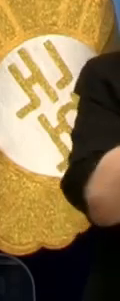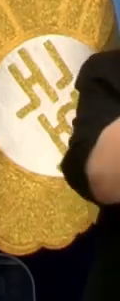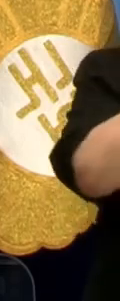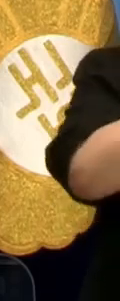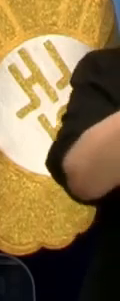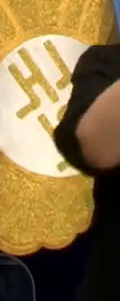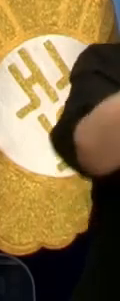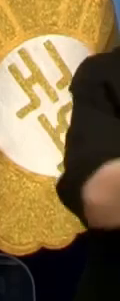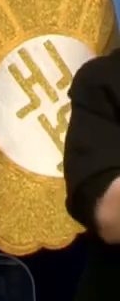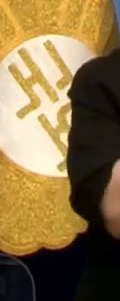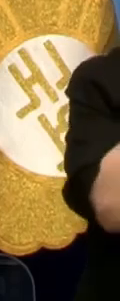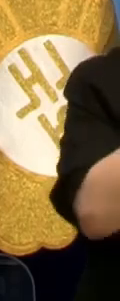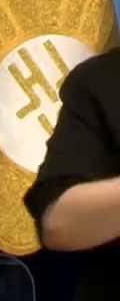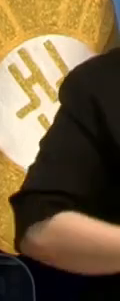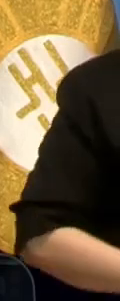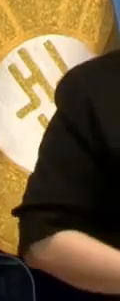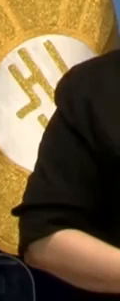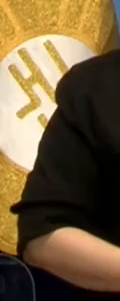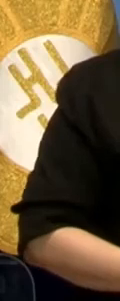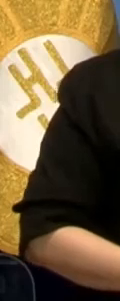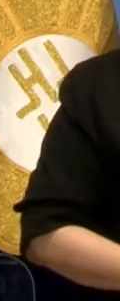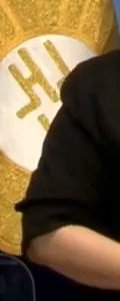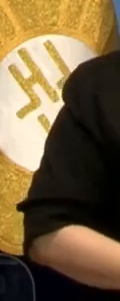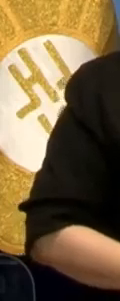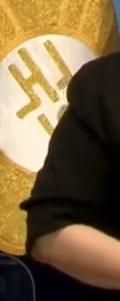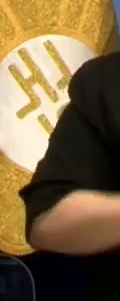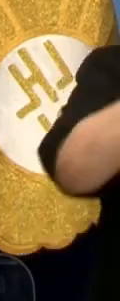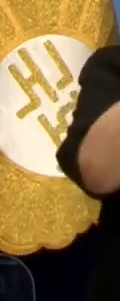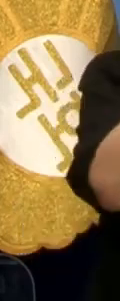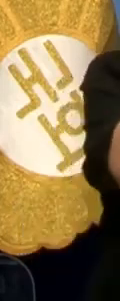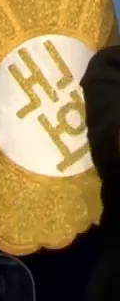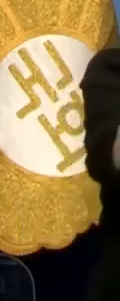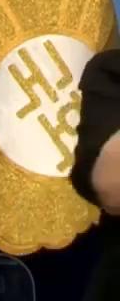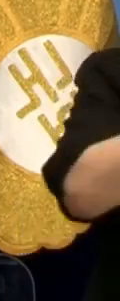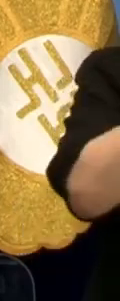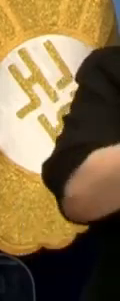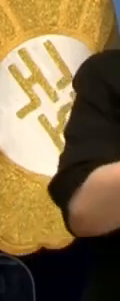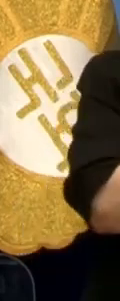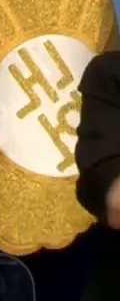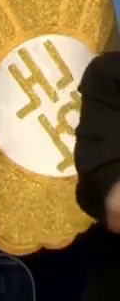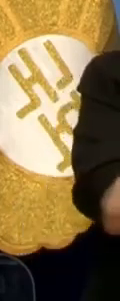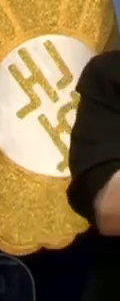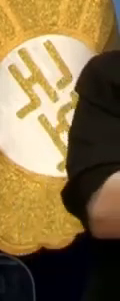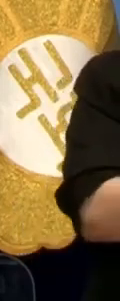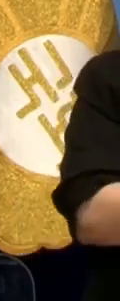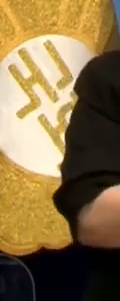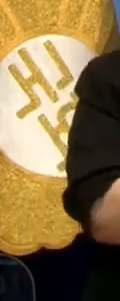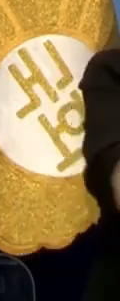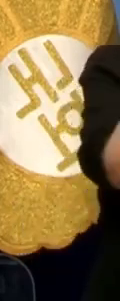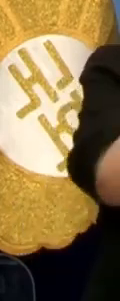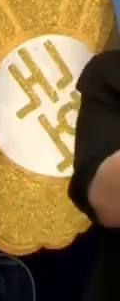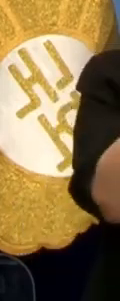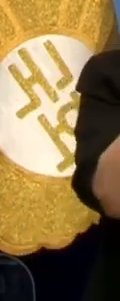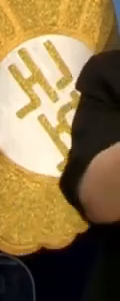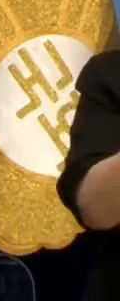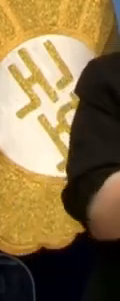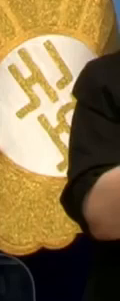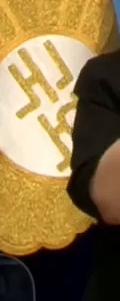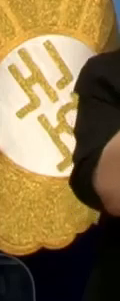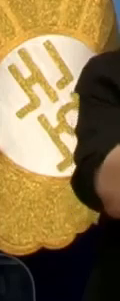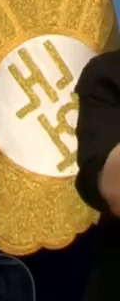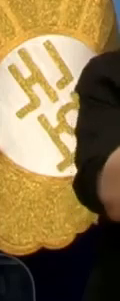재원이 만들어질 수 있습니다. 국제기구 권고에 따라서 8만 원 이상으로 올리면 64조 원까지 올라갈 수가